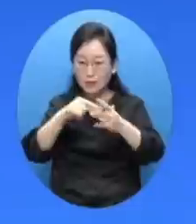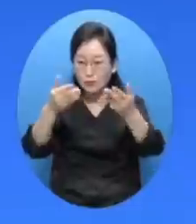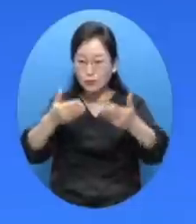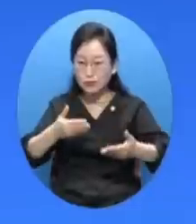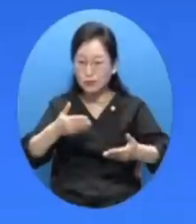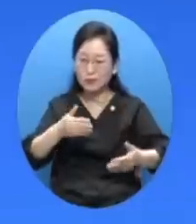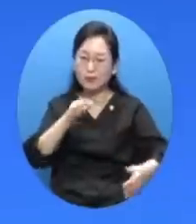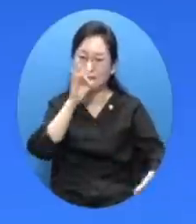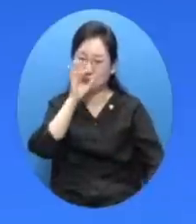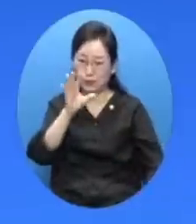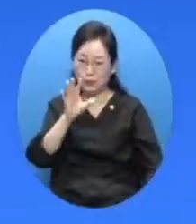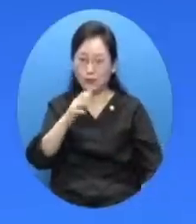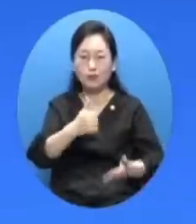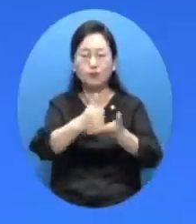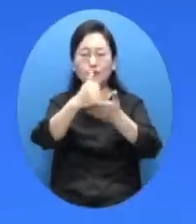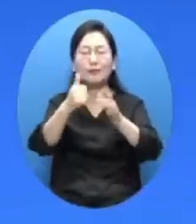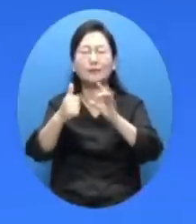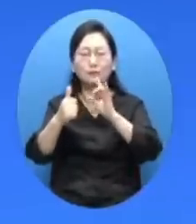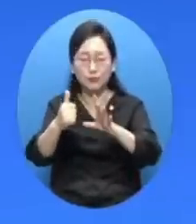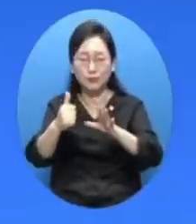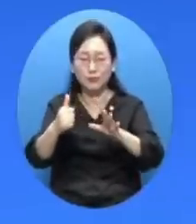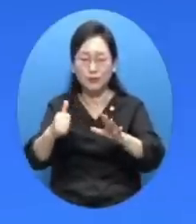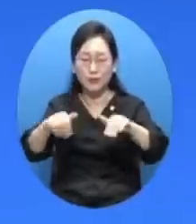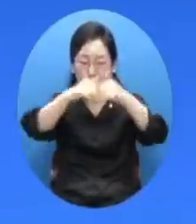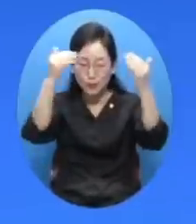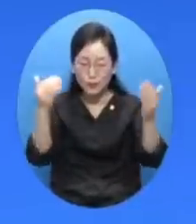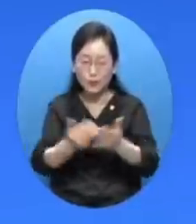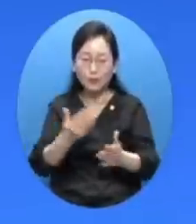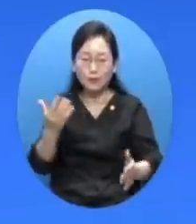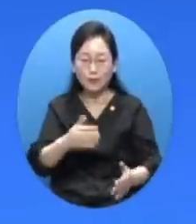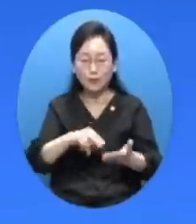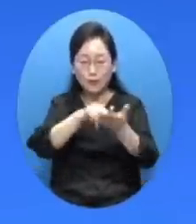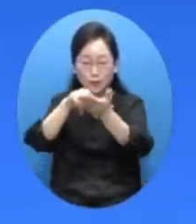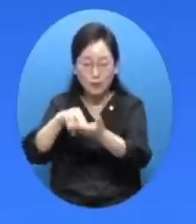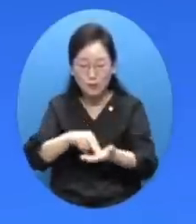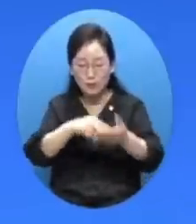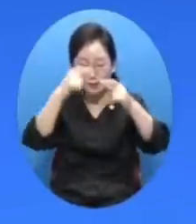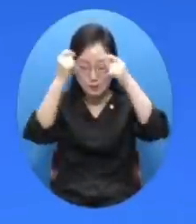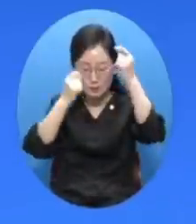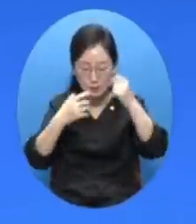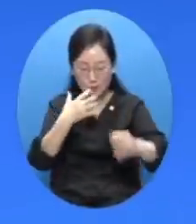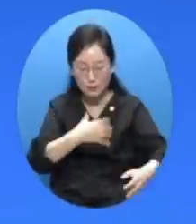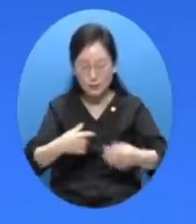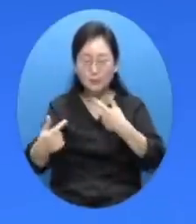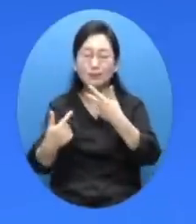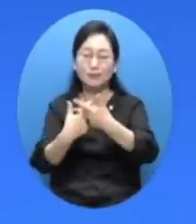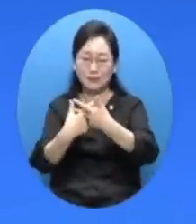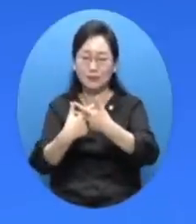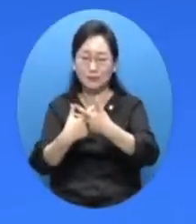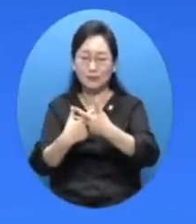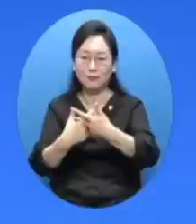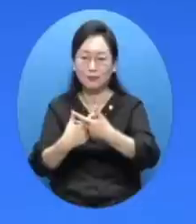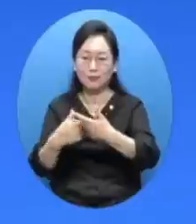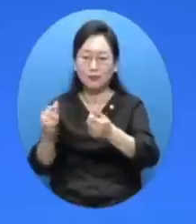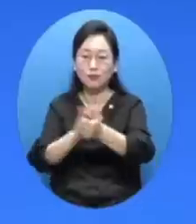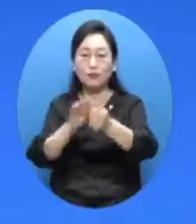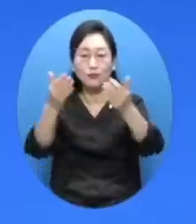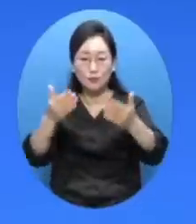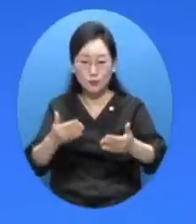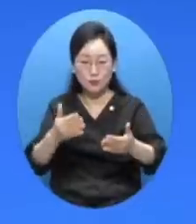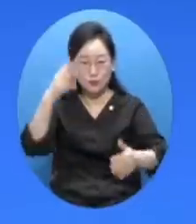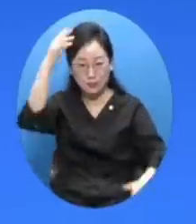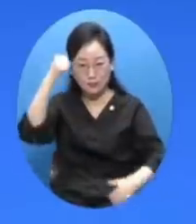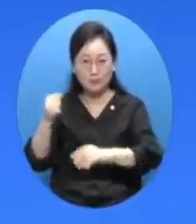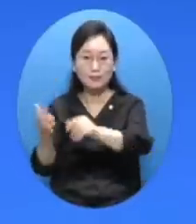못합니다. 주님만이 우리의 모든 아픔과 외로움, 슬픔을 아시고 위로해 주신다는 것을 잊지 않게